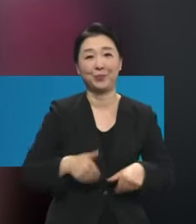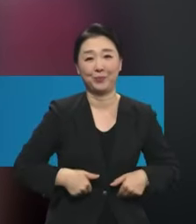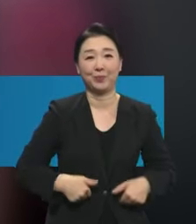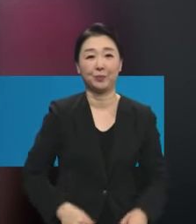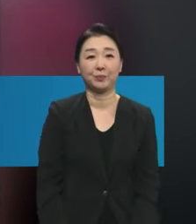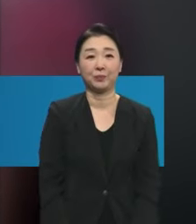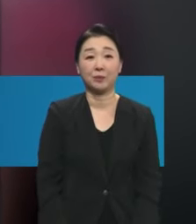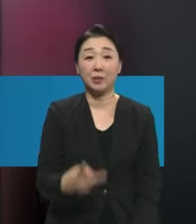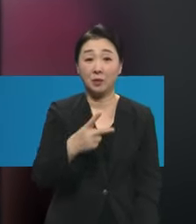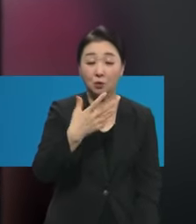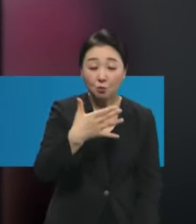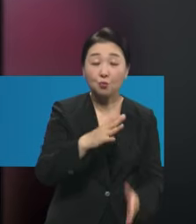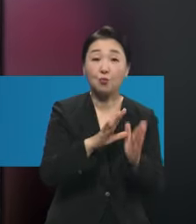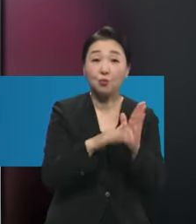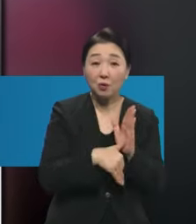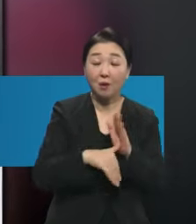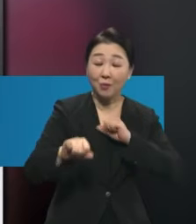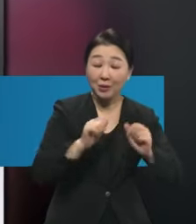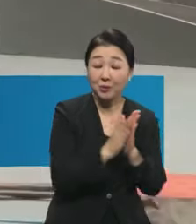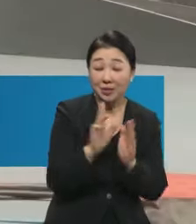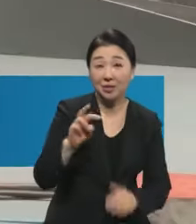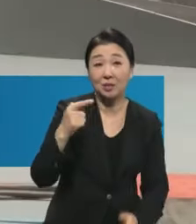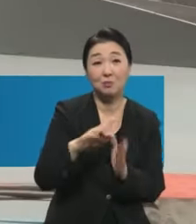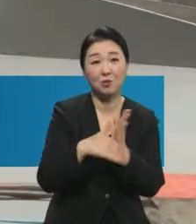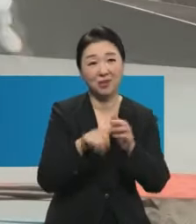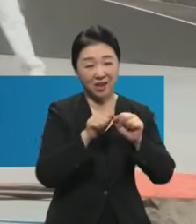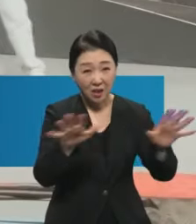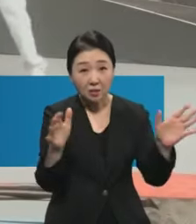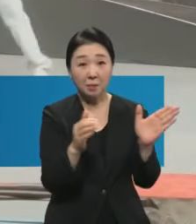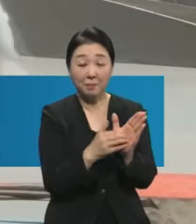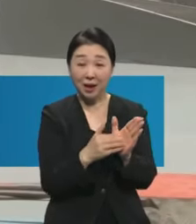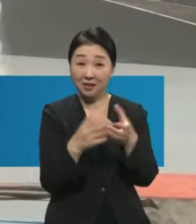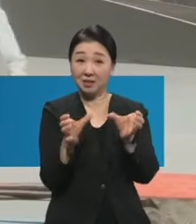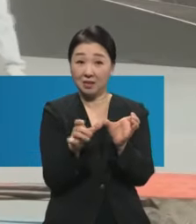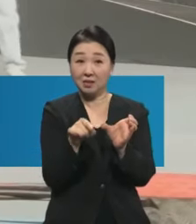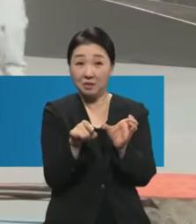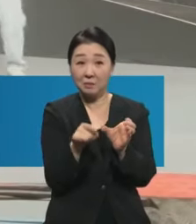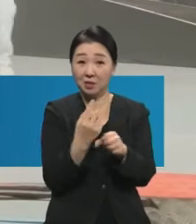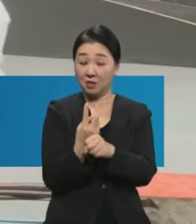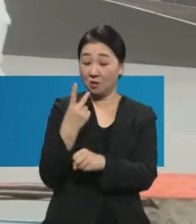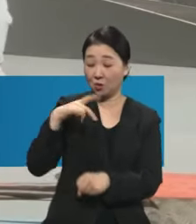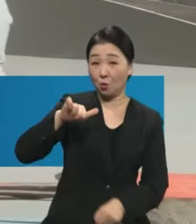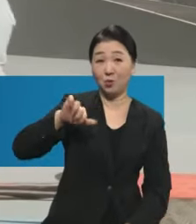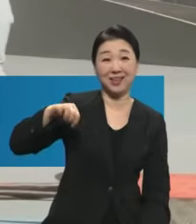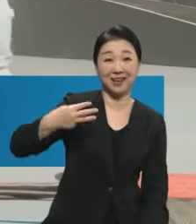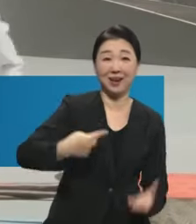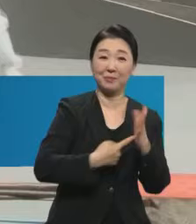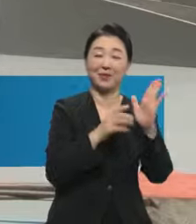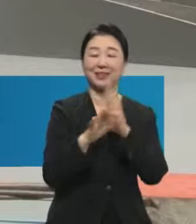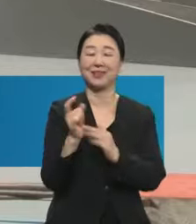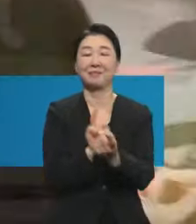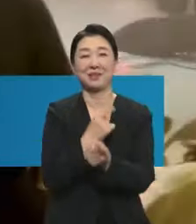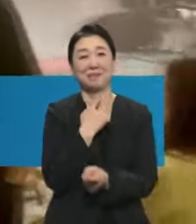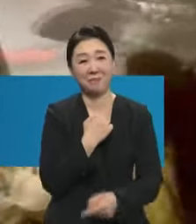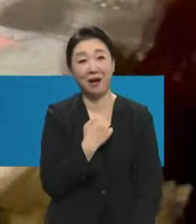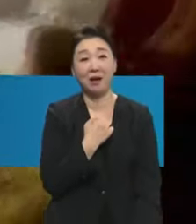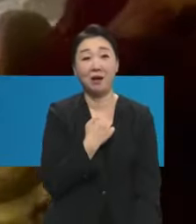전했습니다. 2009년 데뷔 후 2016년 해체했던 2NE1은 2년 전 코첼라 무대에서 다시 만나기도